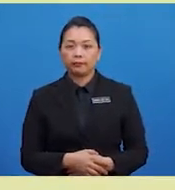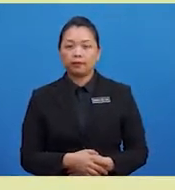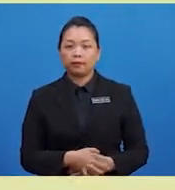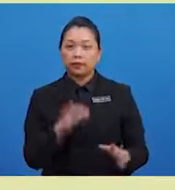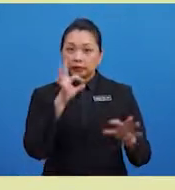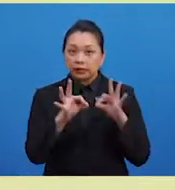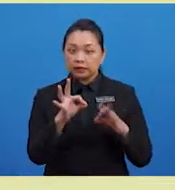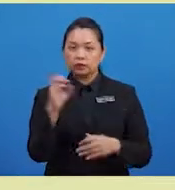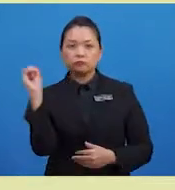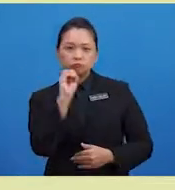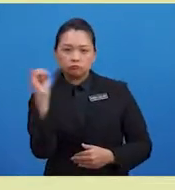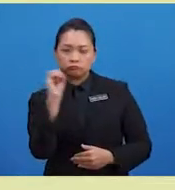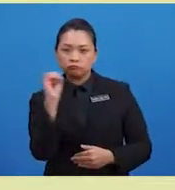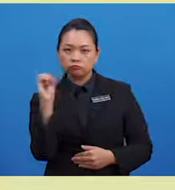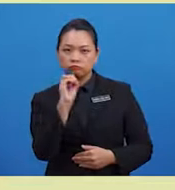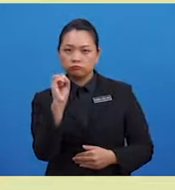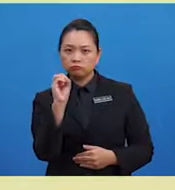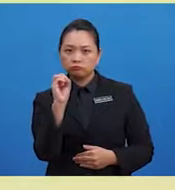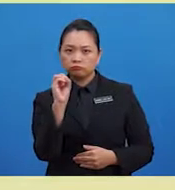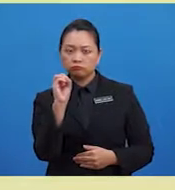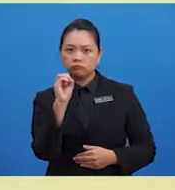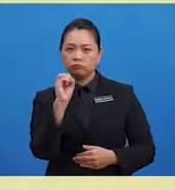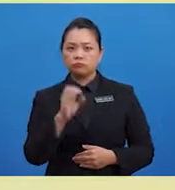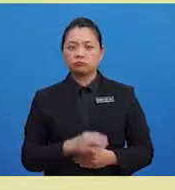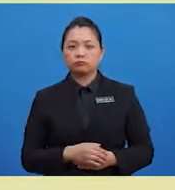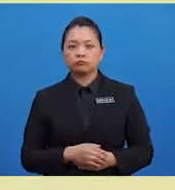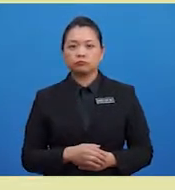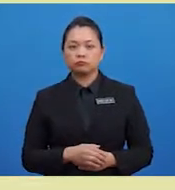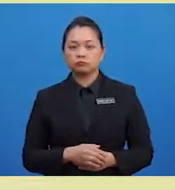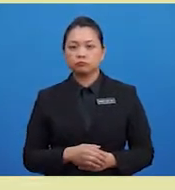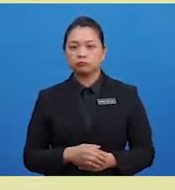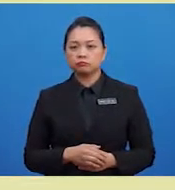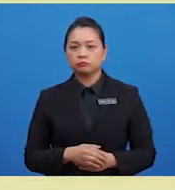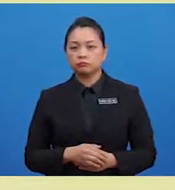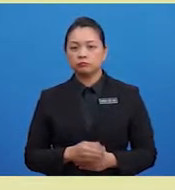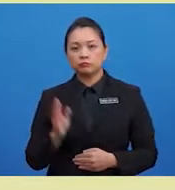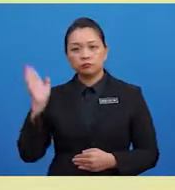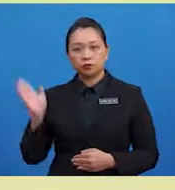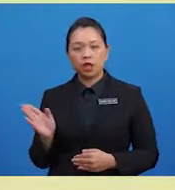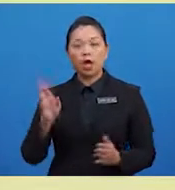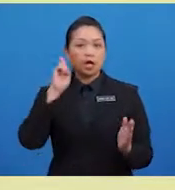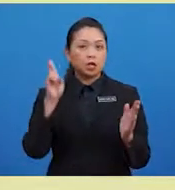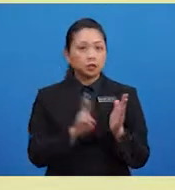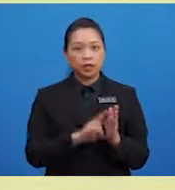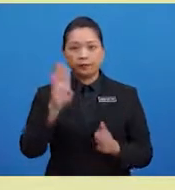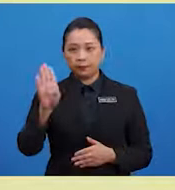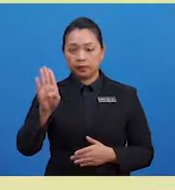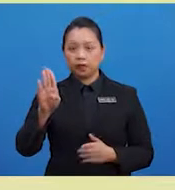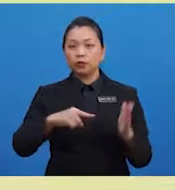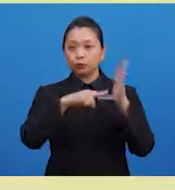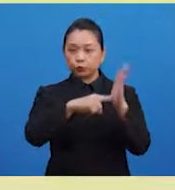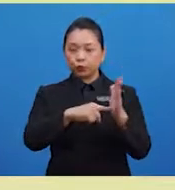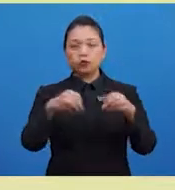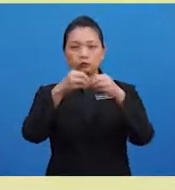Jika tiada ketulan atau pembentukan jaringan salur darah seperti yang ditunjukkan pada rajah B, menunjukkan